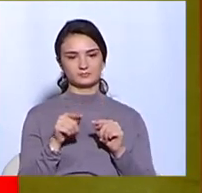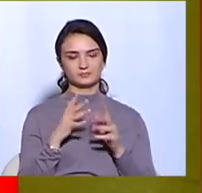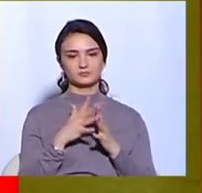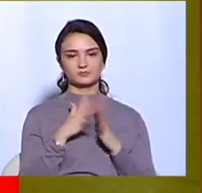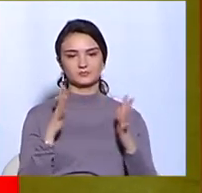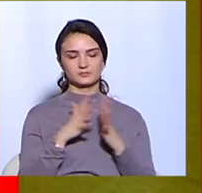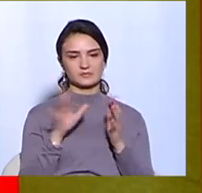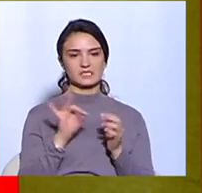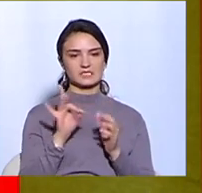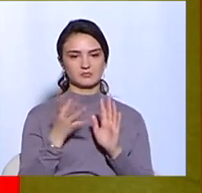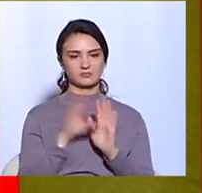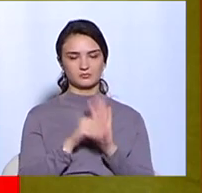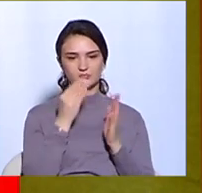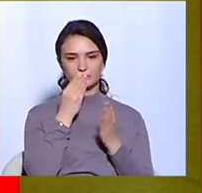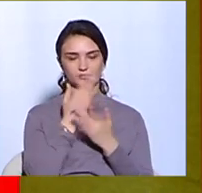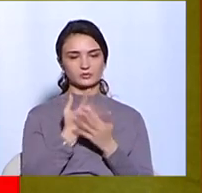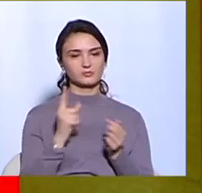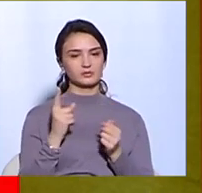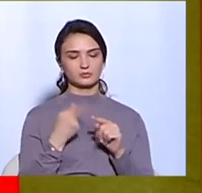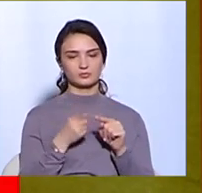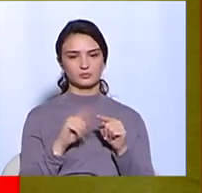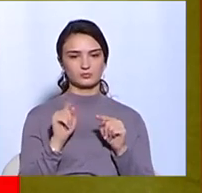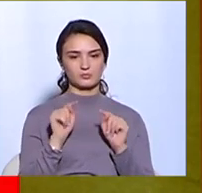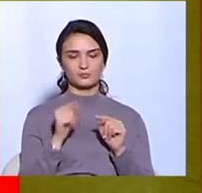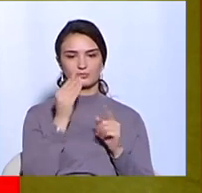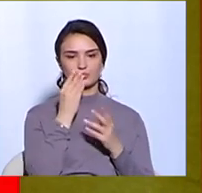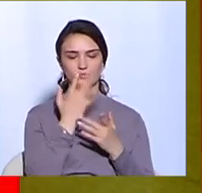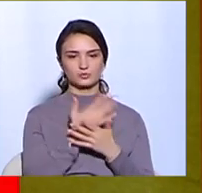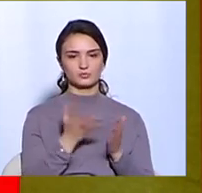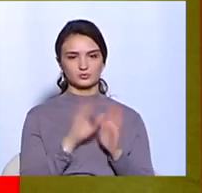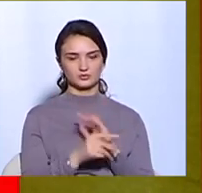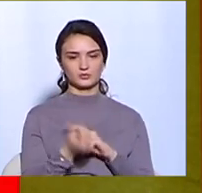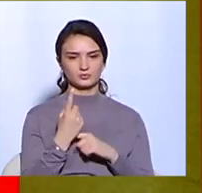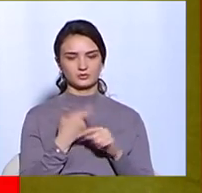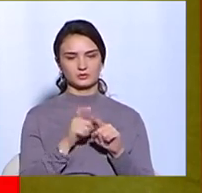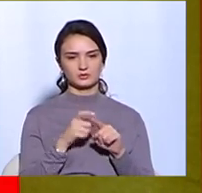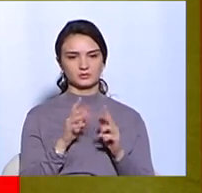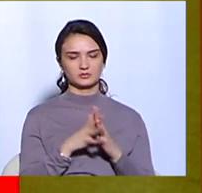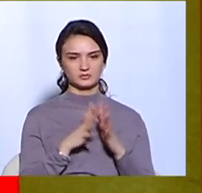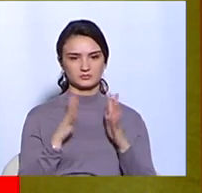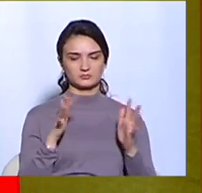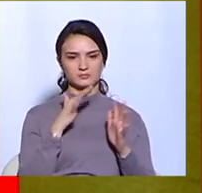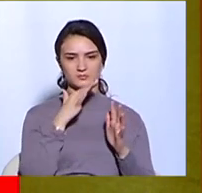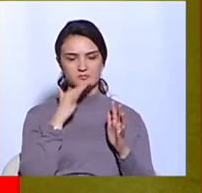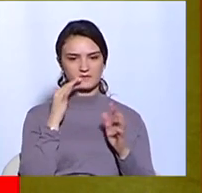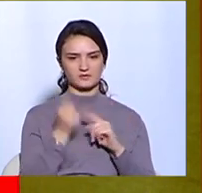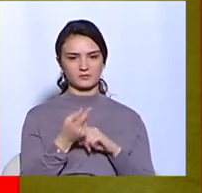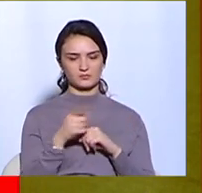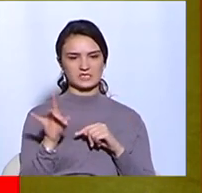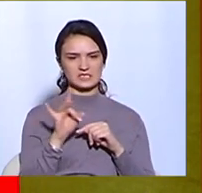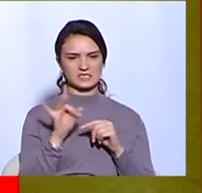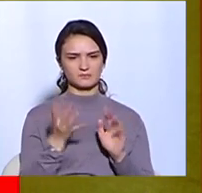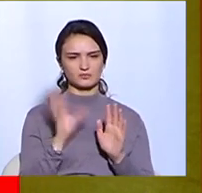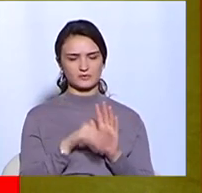დიდი რაოდენობით ცხიმშემცველი პროდუქტები. რატომ? იმიტომ რომ ამ პროდუქტებში აღმოჩნდა ძალიან დიდი რაოდენობით ცხიმში